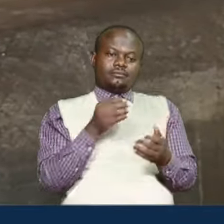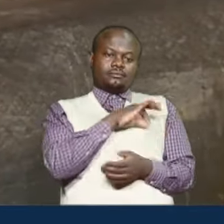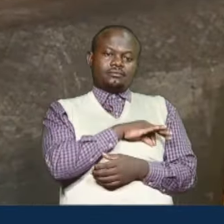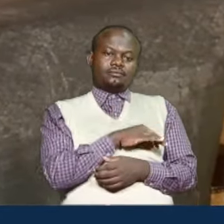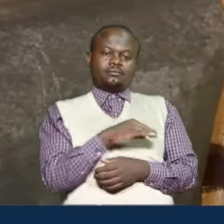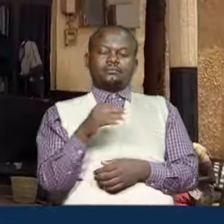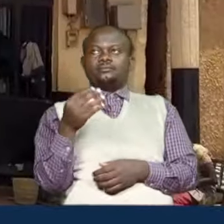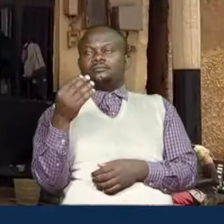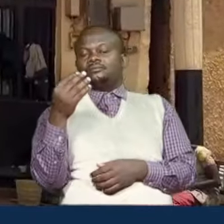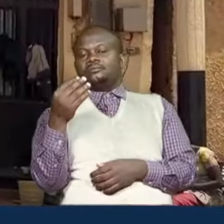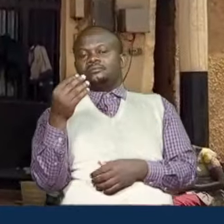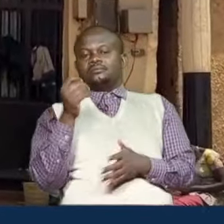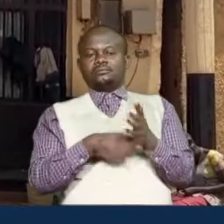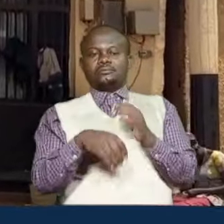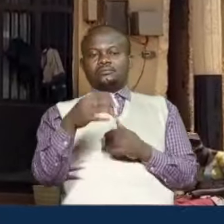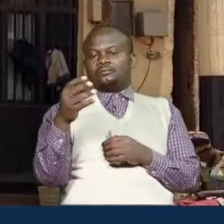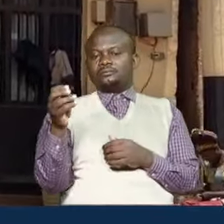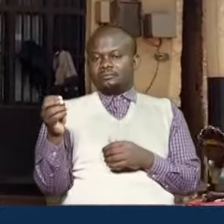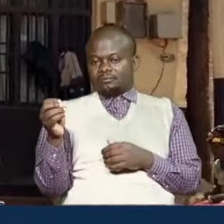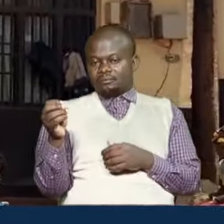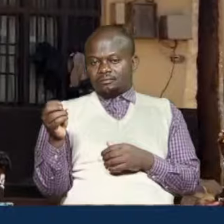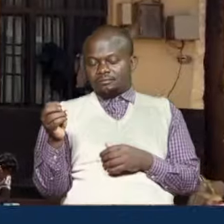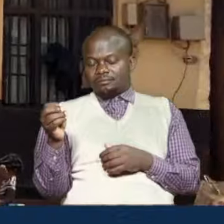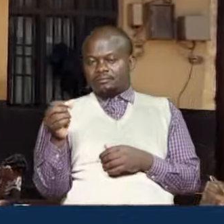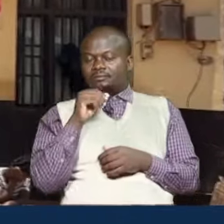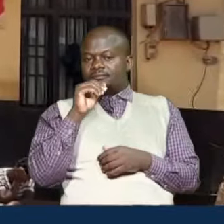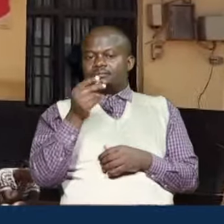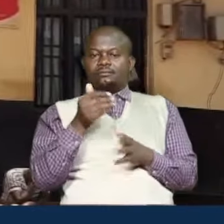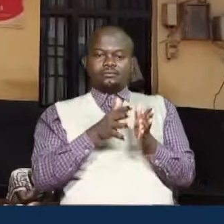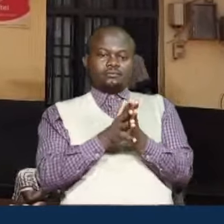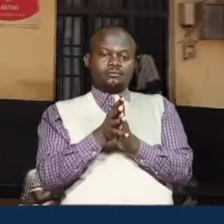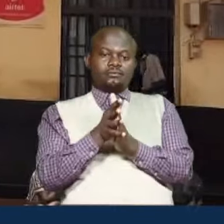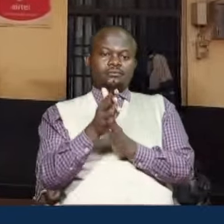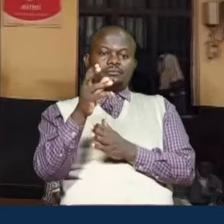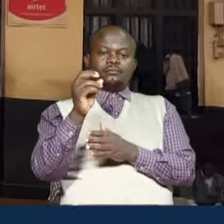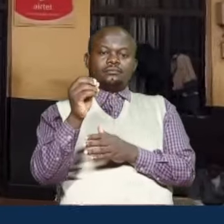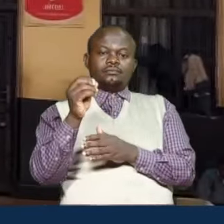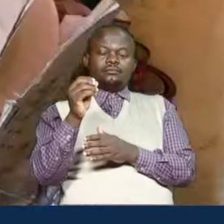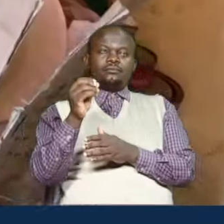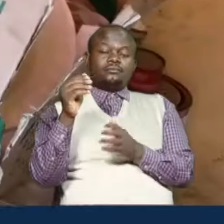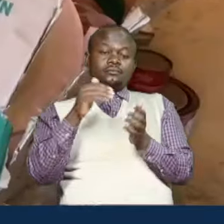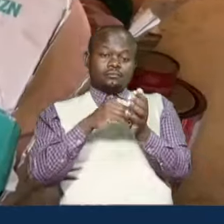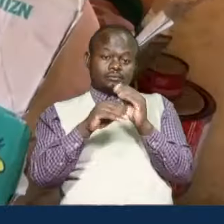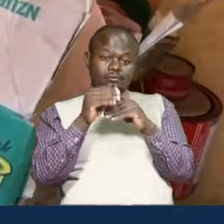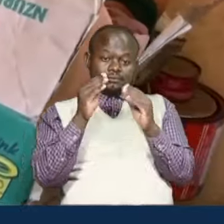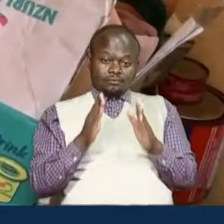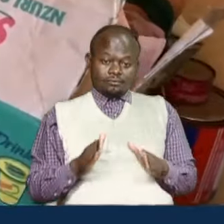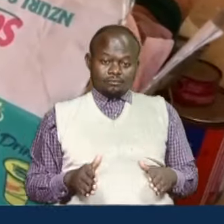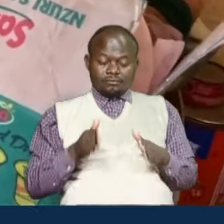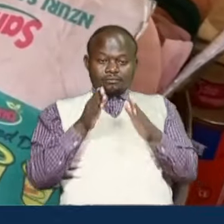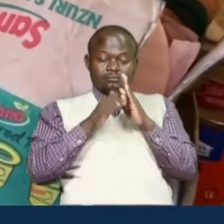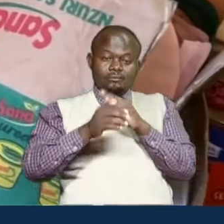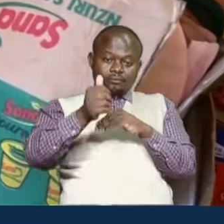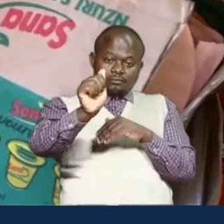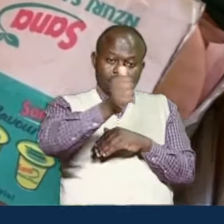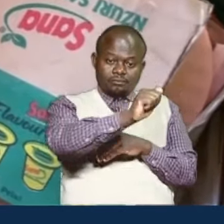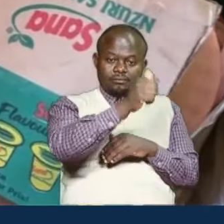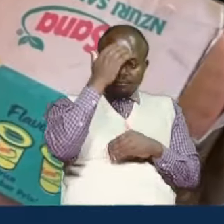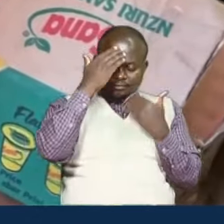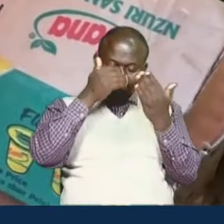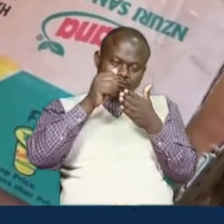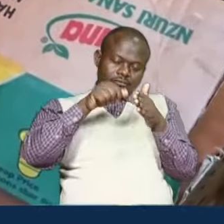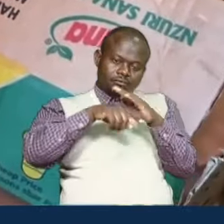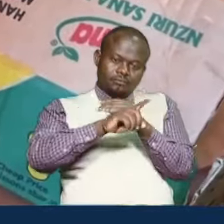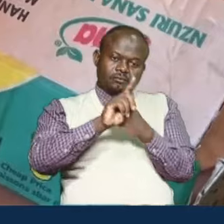400,000 utafite ikirango cy'2,500 umuntu aba 200,000 ukongera gucuruza. Umuntu ku giti cyiwe kugira ngo apfe